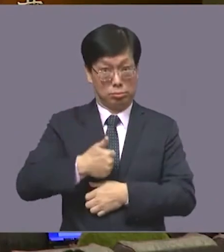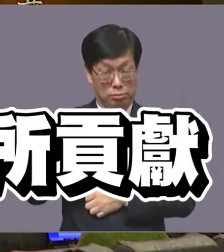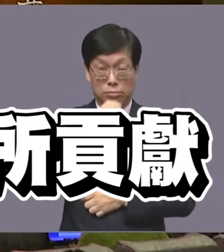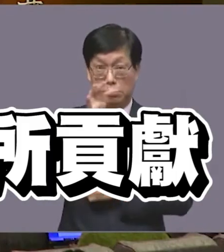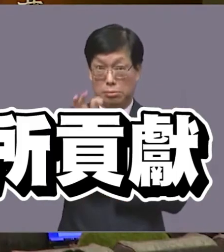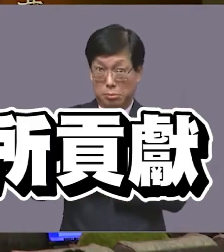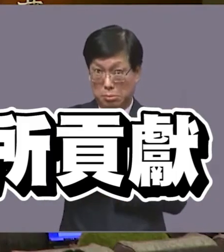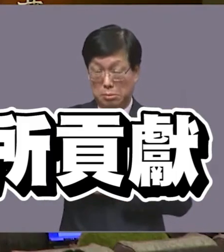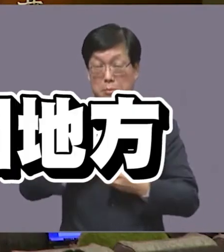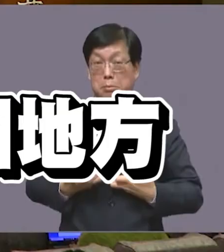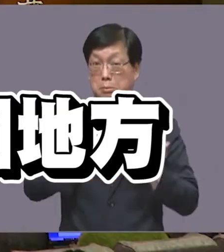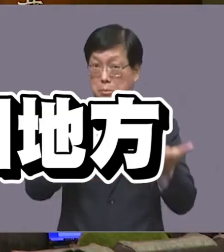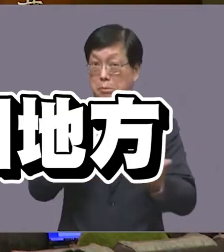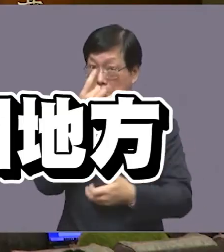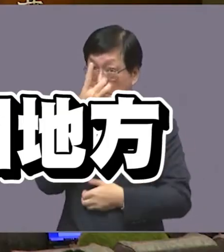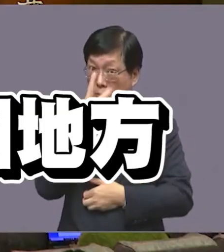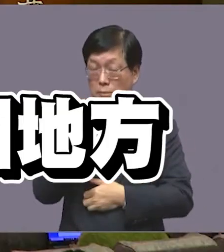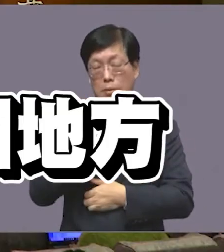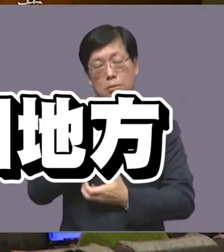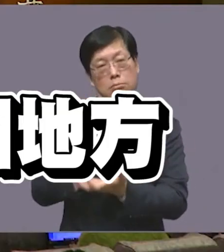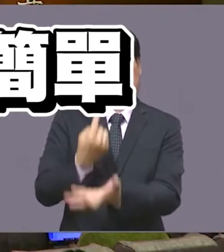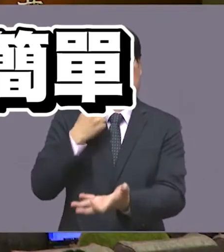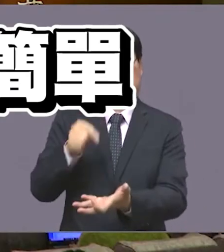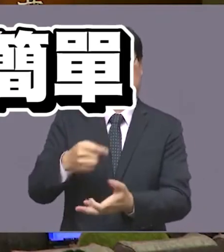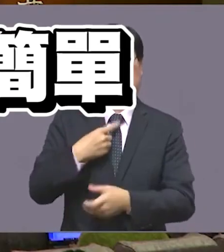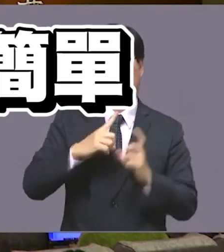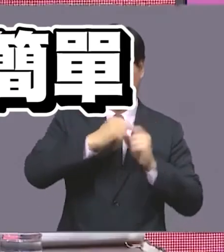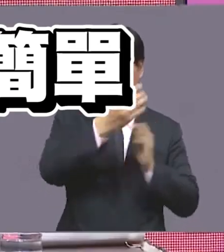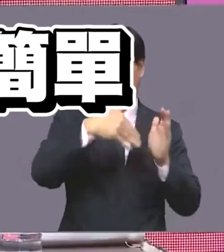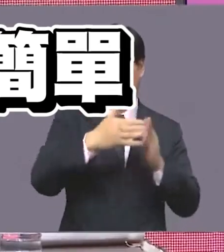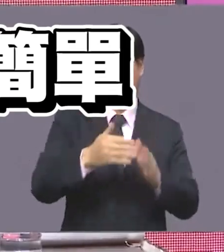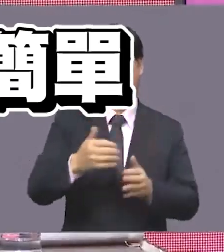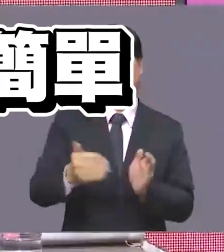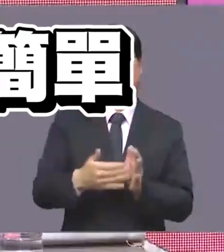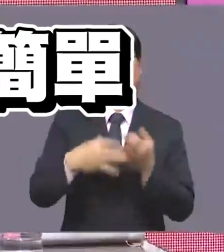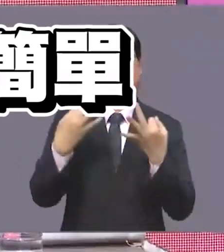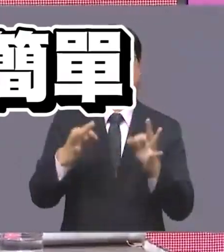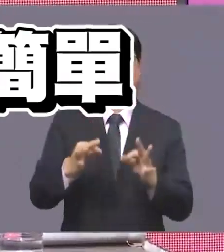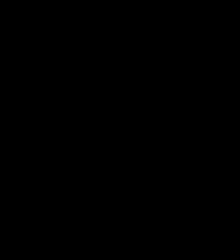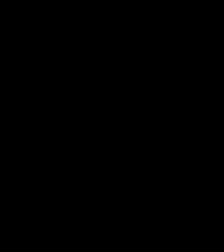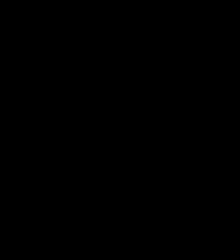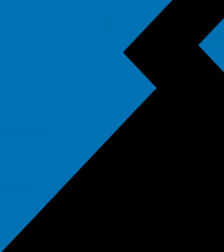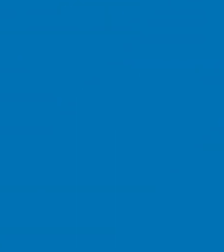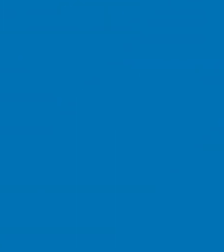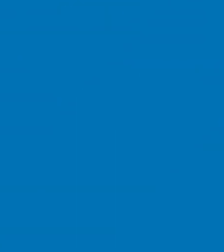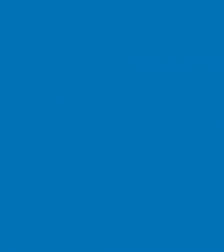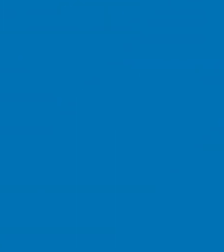农业部门有所贡献，那就应该离开这个地方，回到学校，就这么简单。